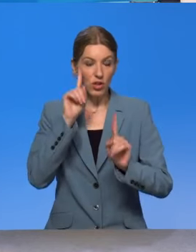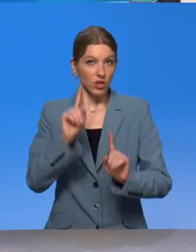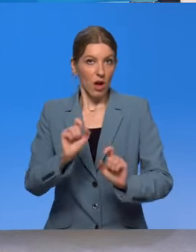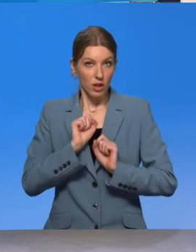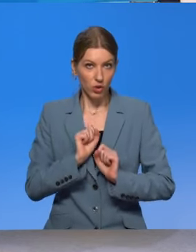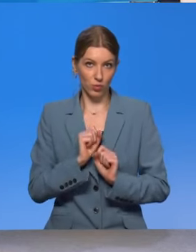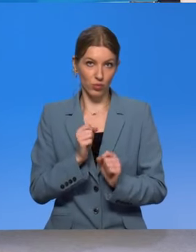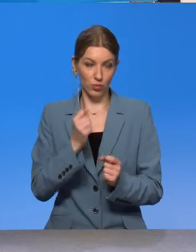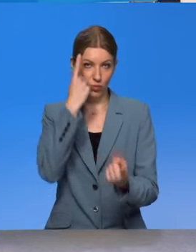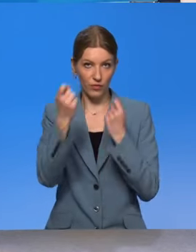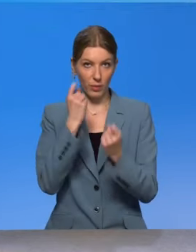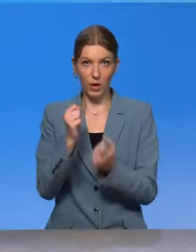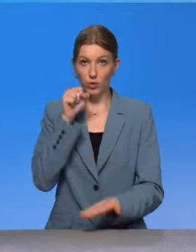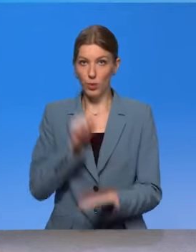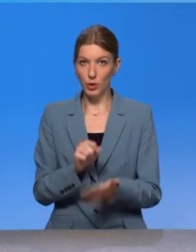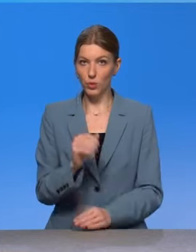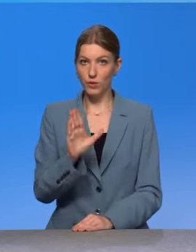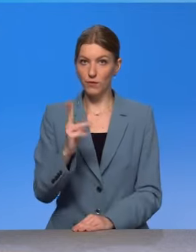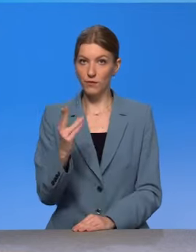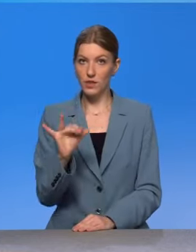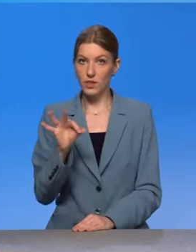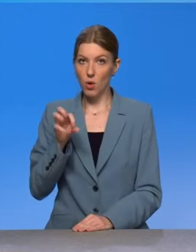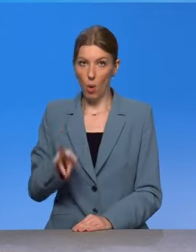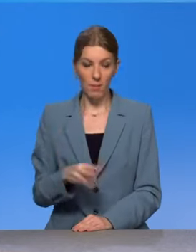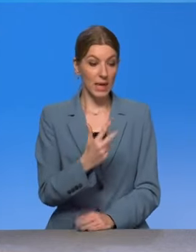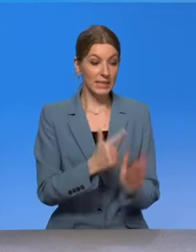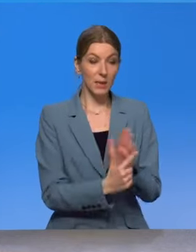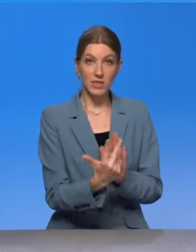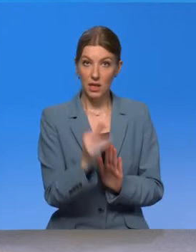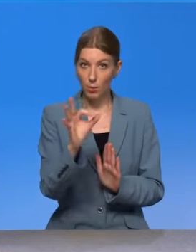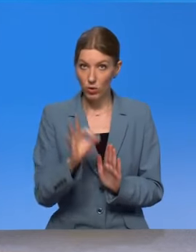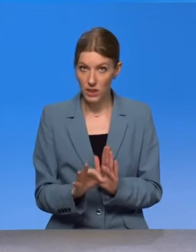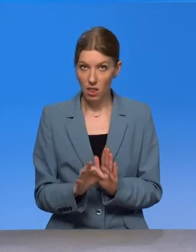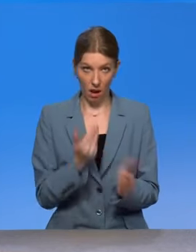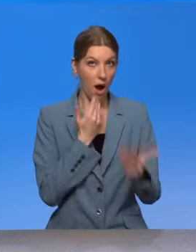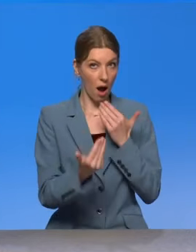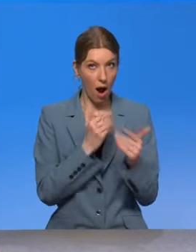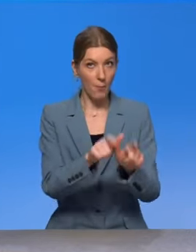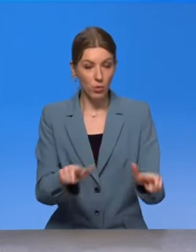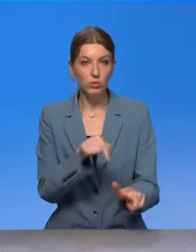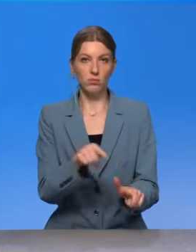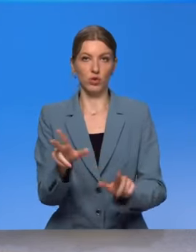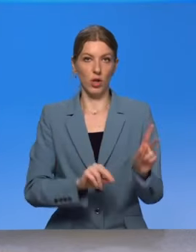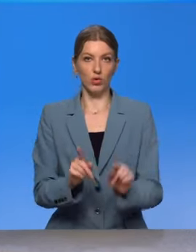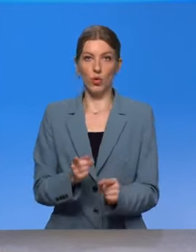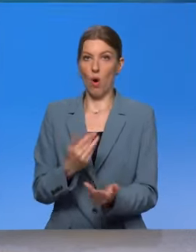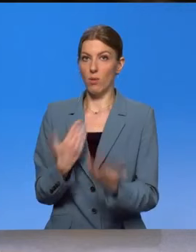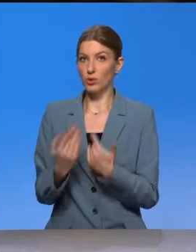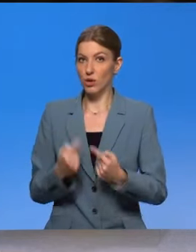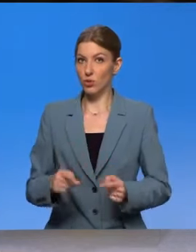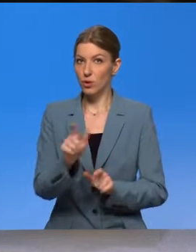ВЦИОМ. 73% опрошенных считают, что во взаимодействии с другими людьми следует проявлять